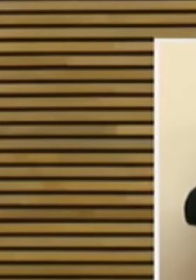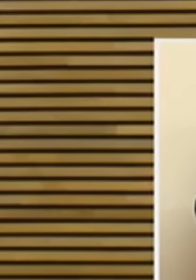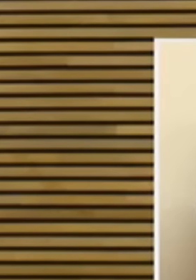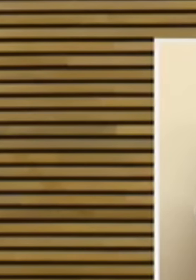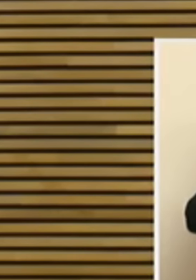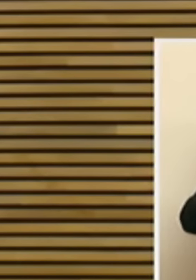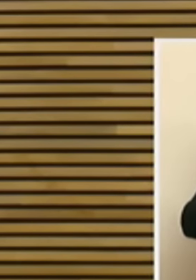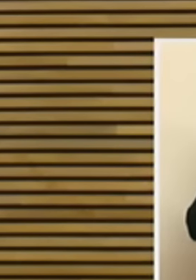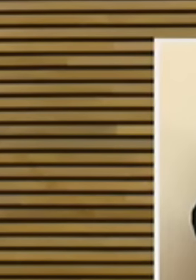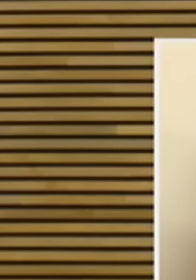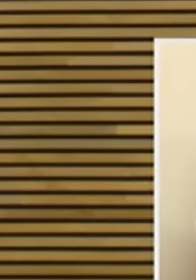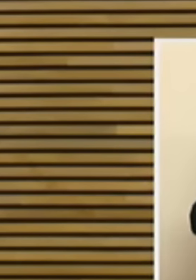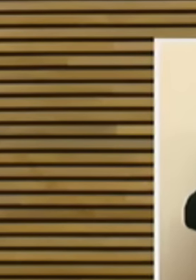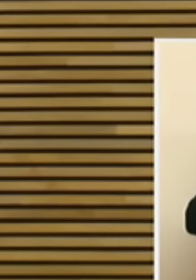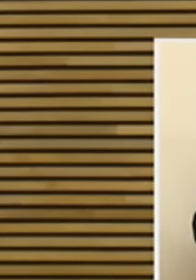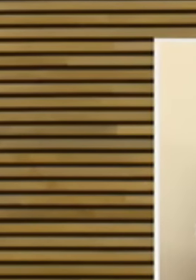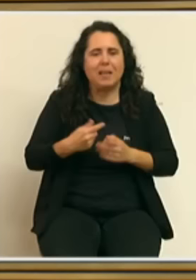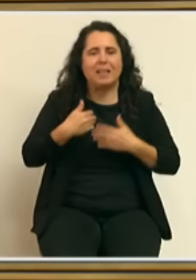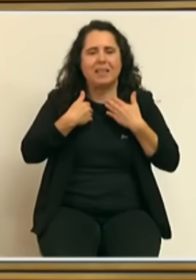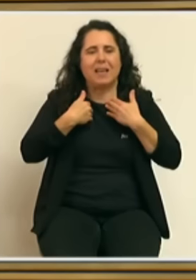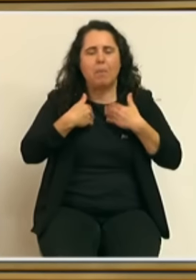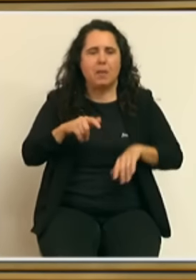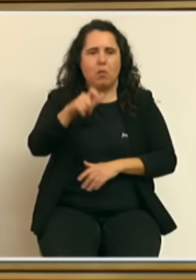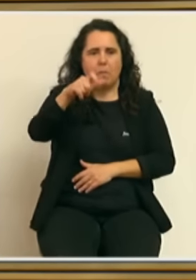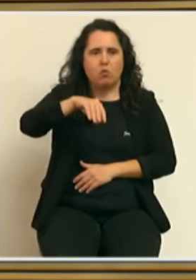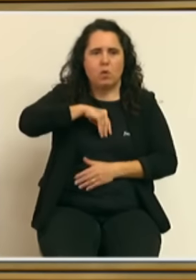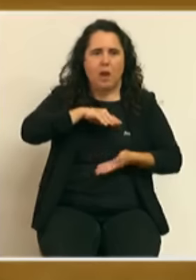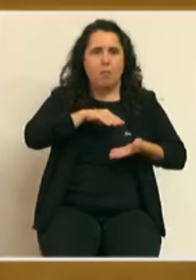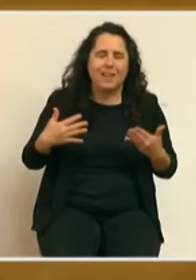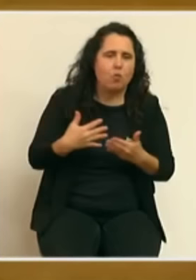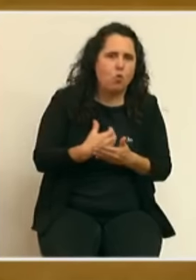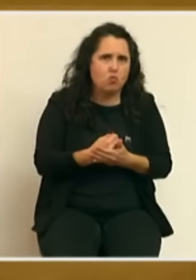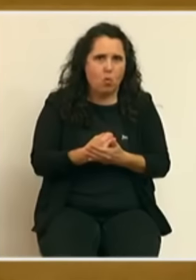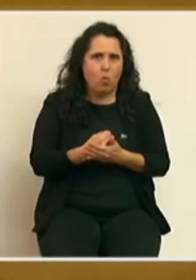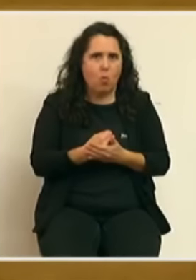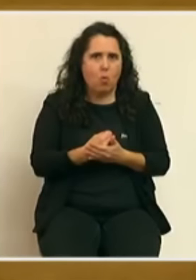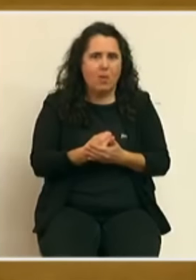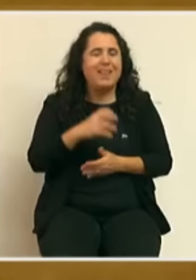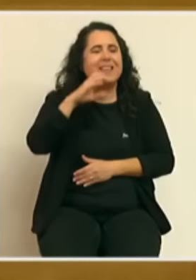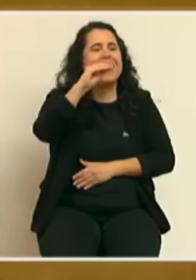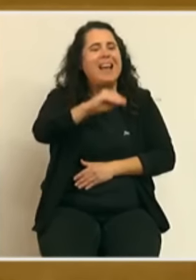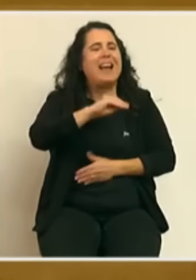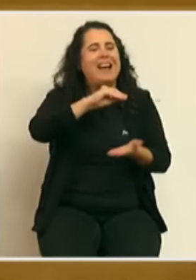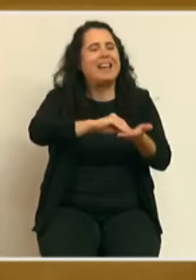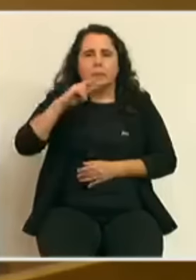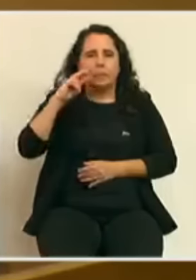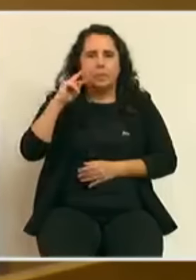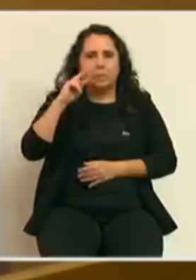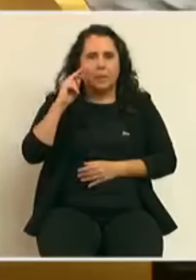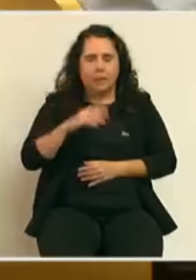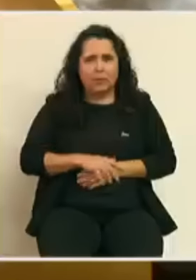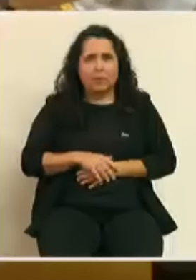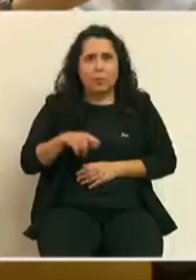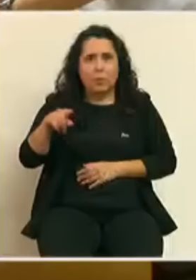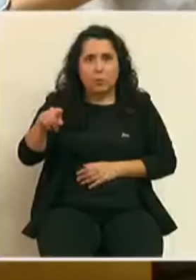contesta-la a les famílies que han perdut algú, que ho han perdut tot i que reclamen una resposta. Vostè